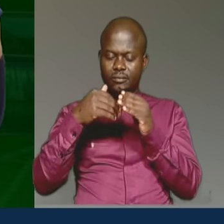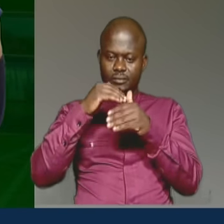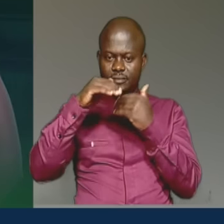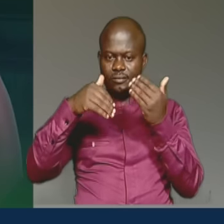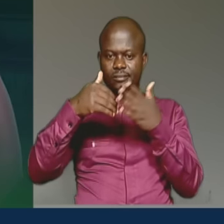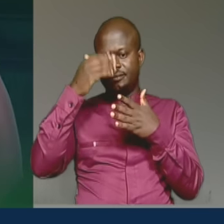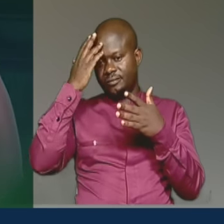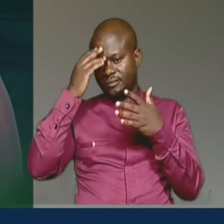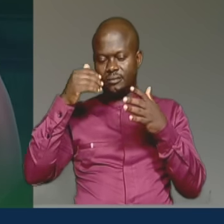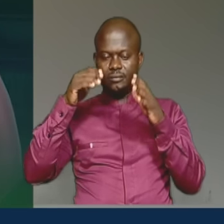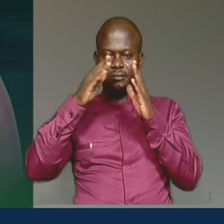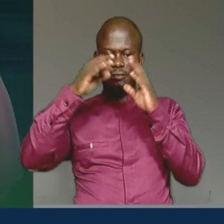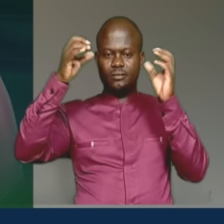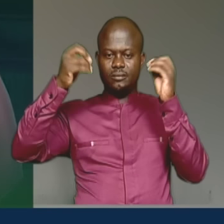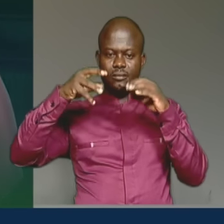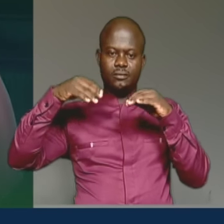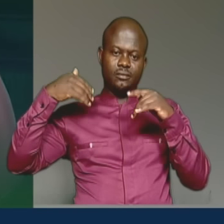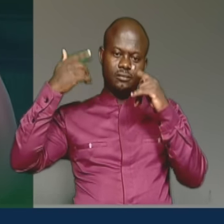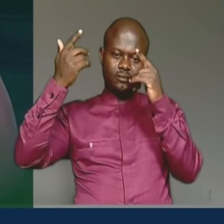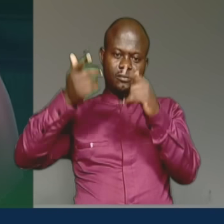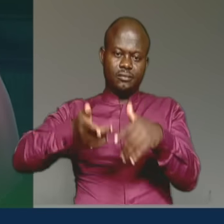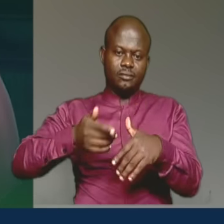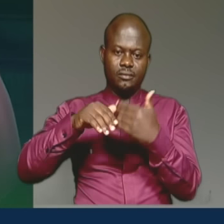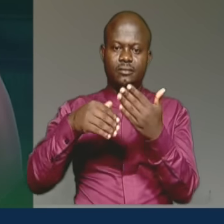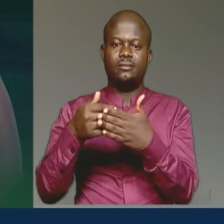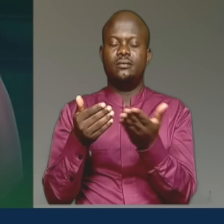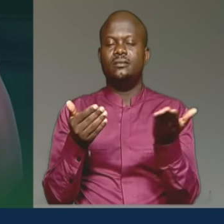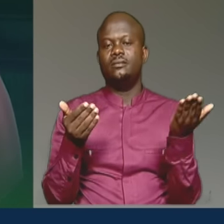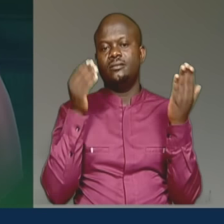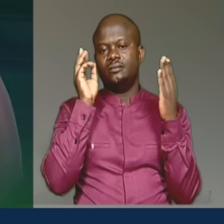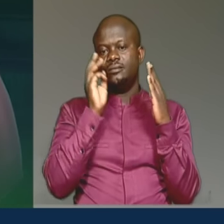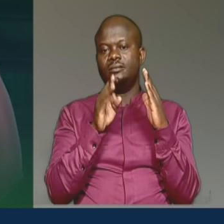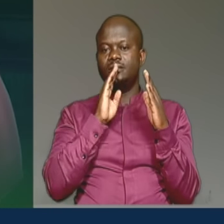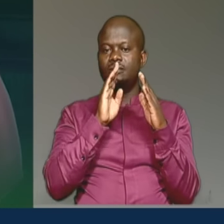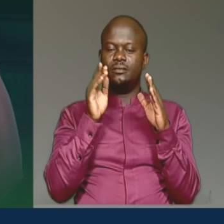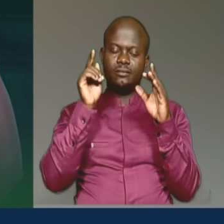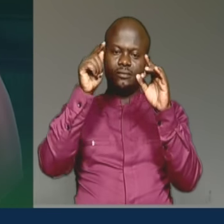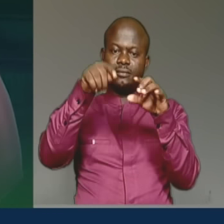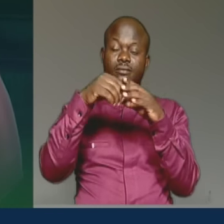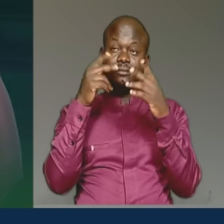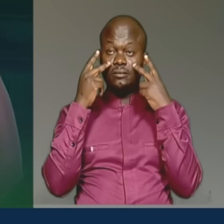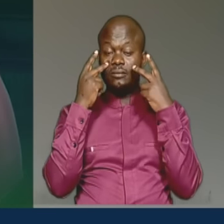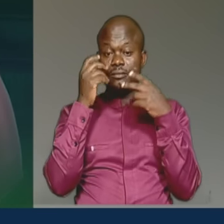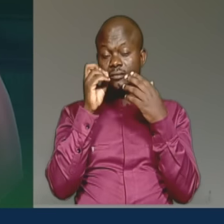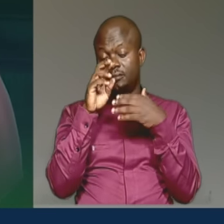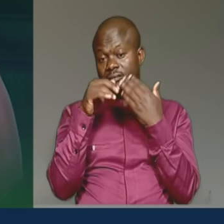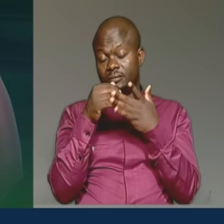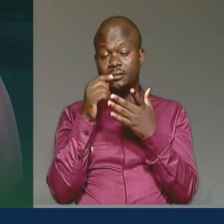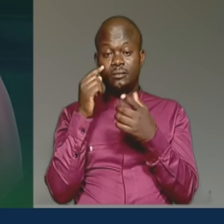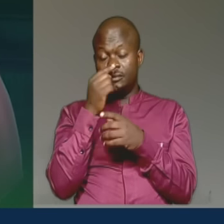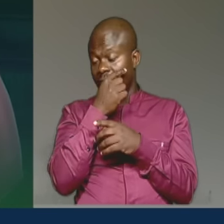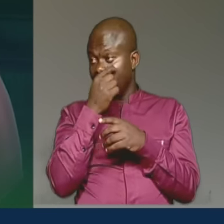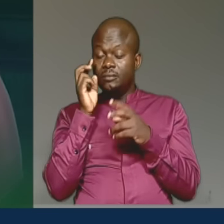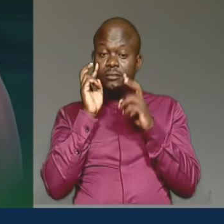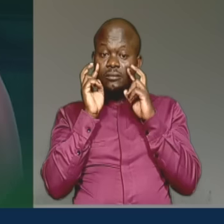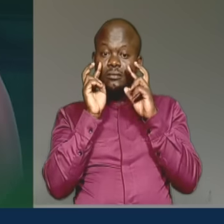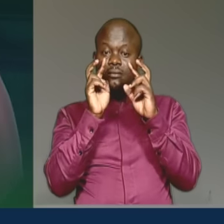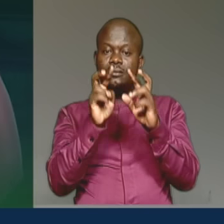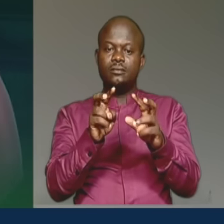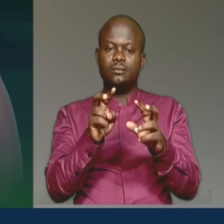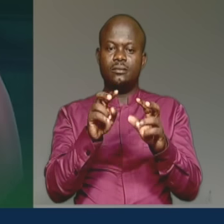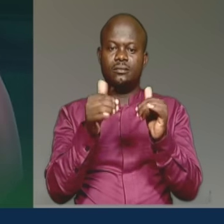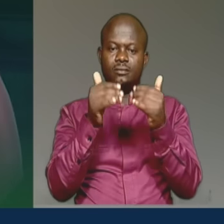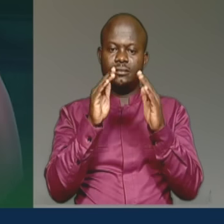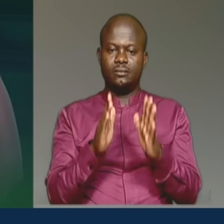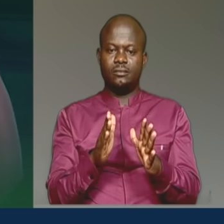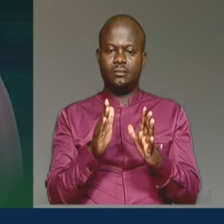cyane ko n'abanya Kigali nabo bamanutse nabo rero bakaba bazaba bagiye kwirebera cyangwa se kwihera ijisho ino